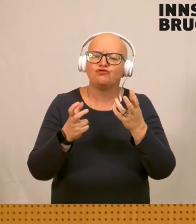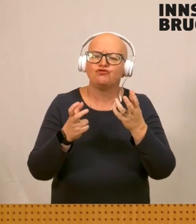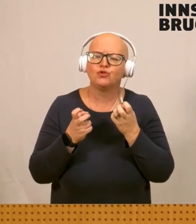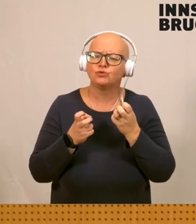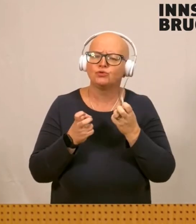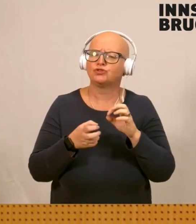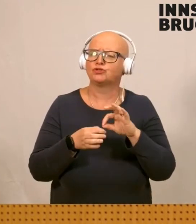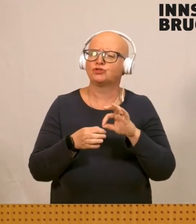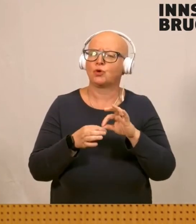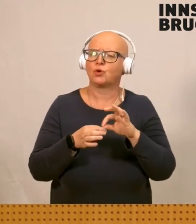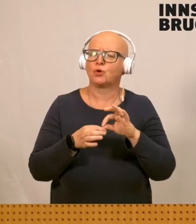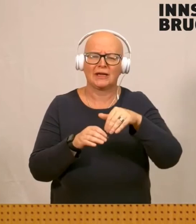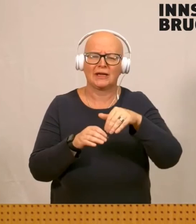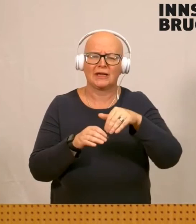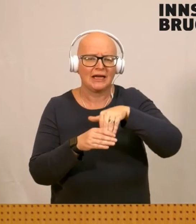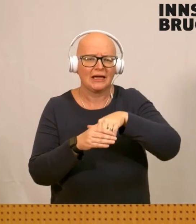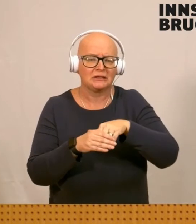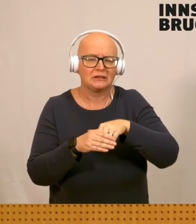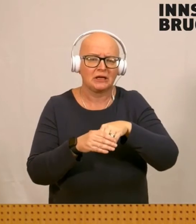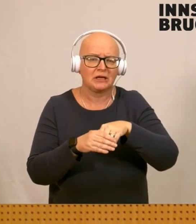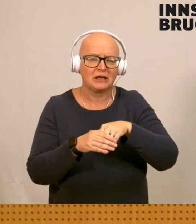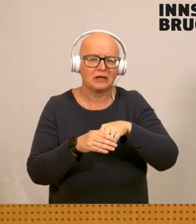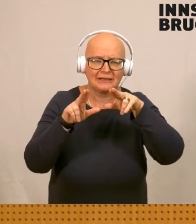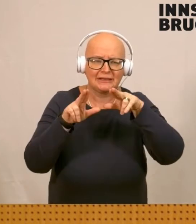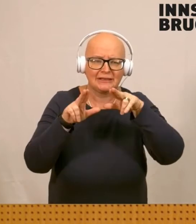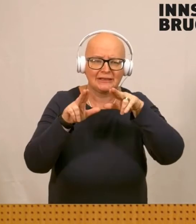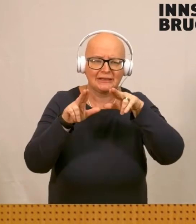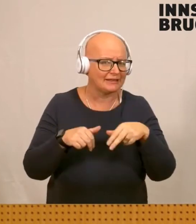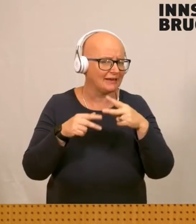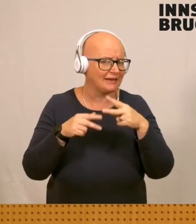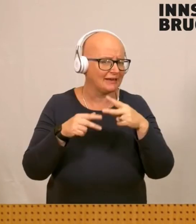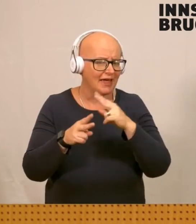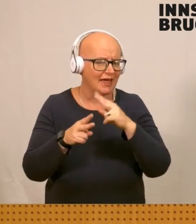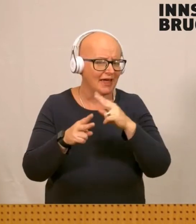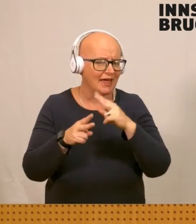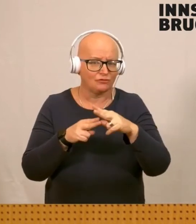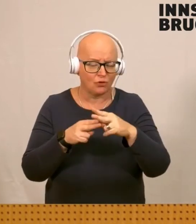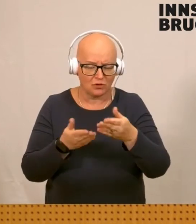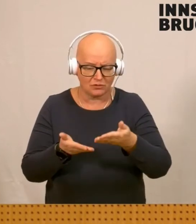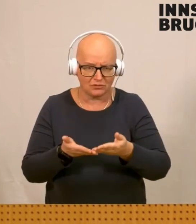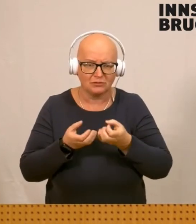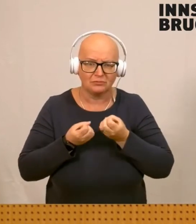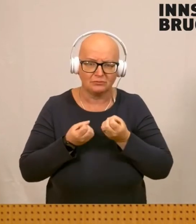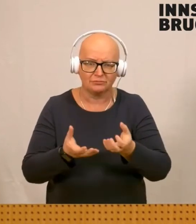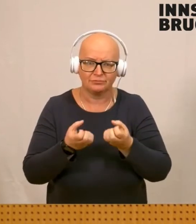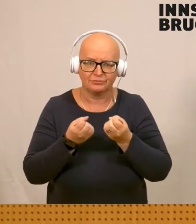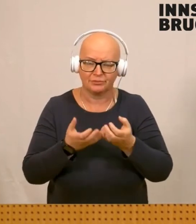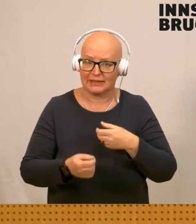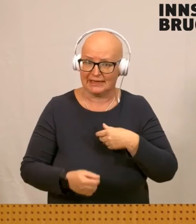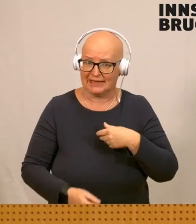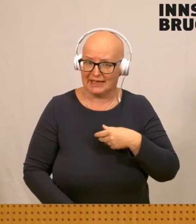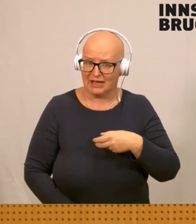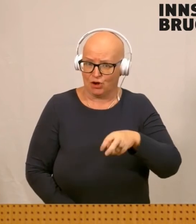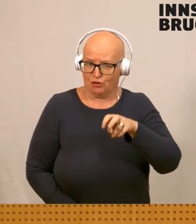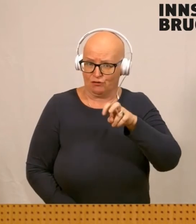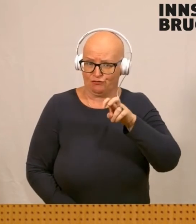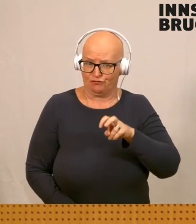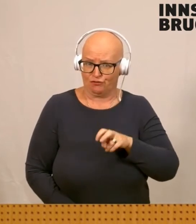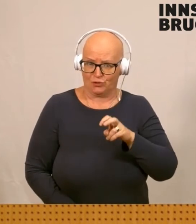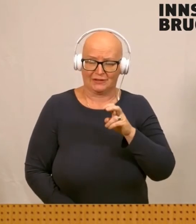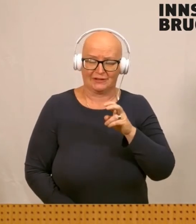richtiges und wertvolles Ergebnis vor, wie als Funktion als Vorsitzender des Ausschusses